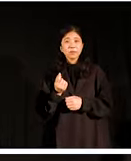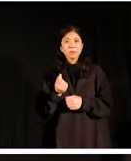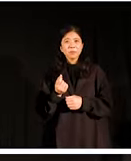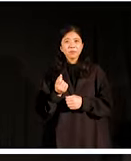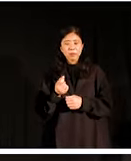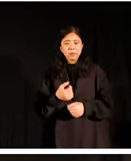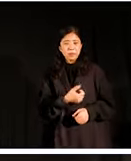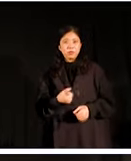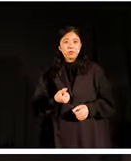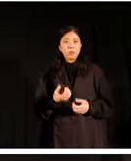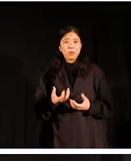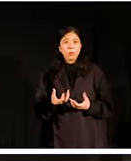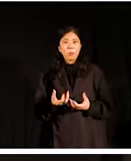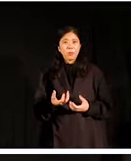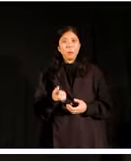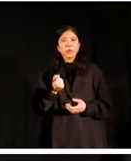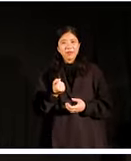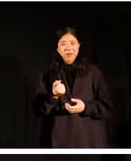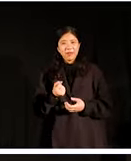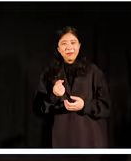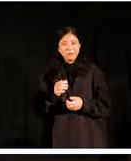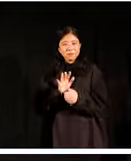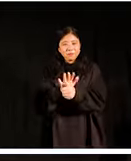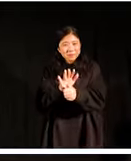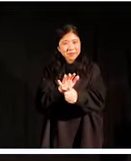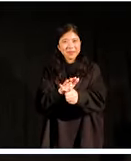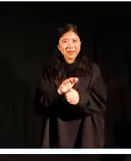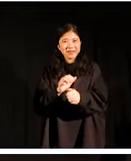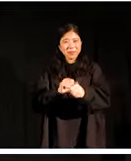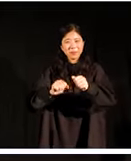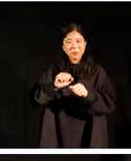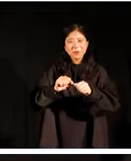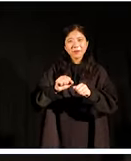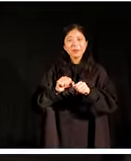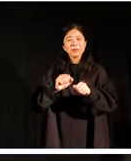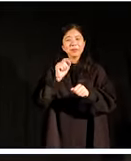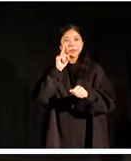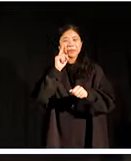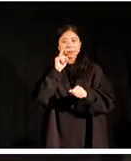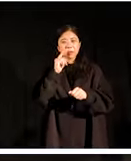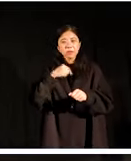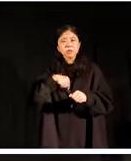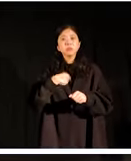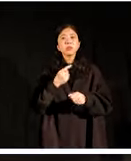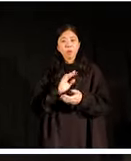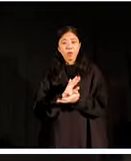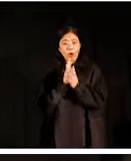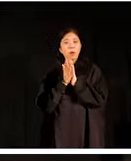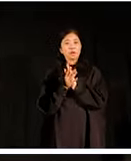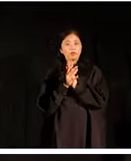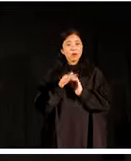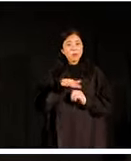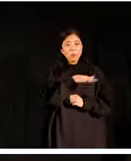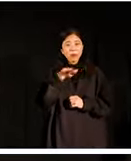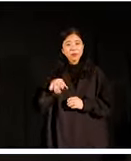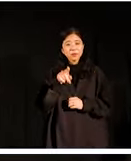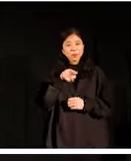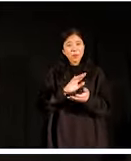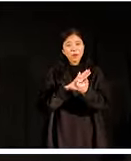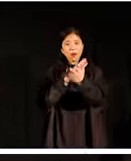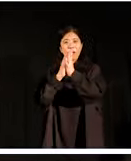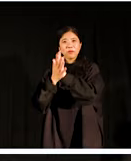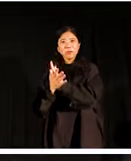こう勇気を持ってあの手を差し伸べたりあの行動してみることであの自分も変わって周りも変わって本当に世の中良くなる